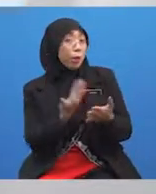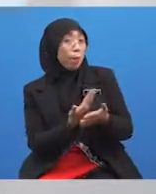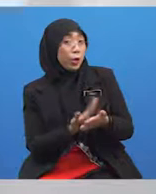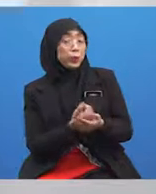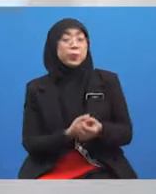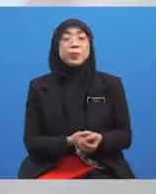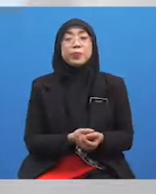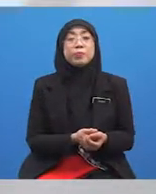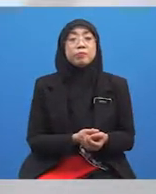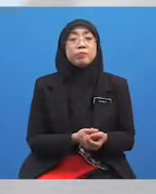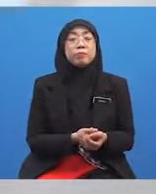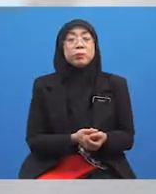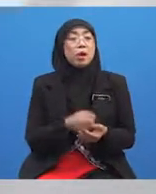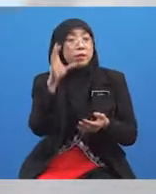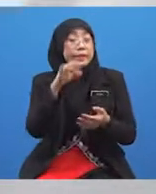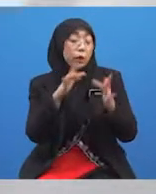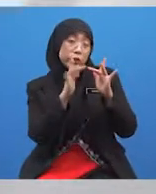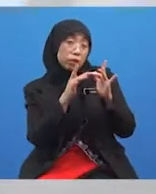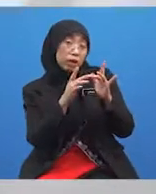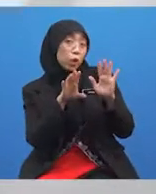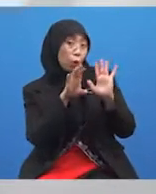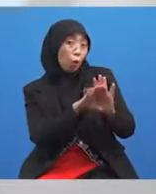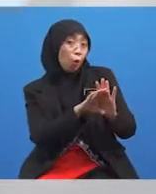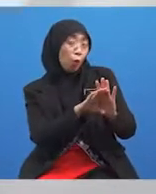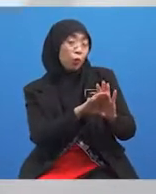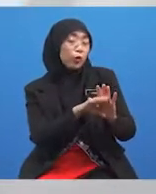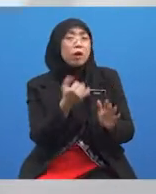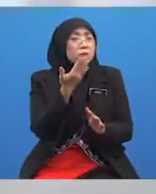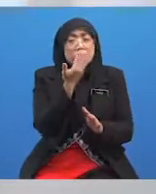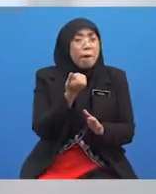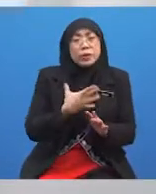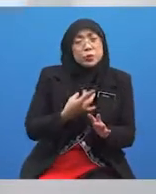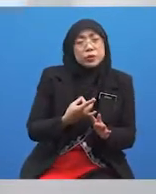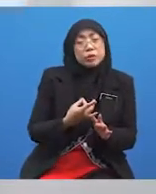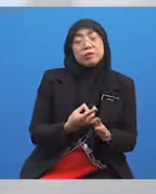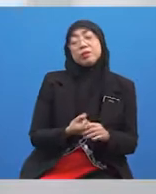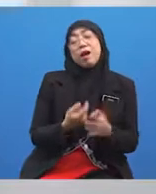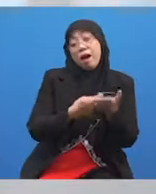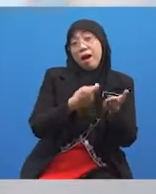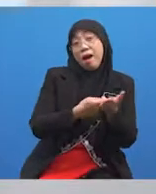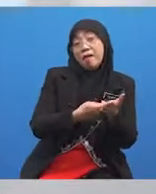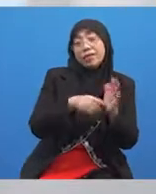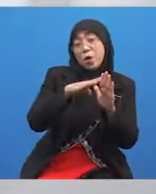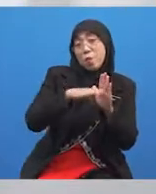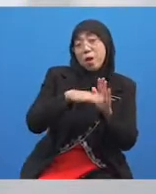Contohnya, pengguna meminati produk telefon kerana reka bentuk yang lipis dan warna yang menarik.